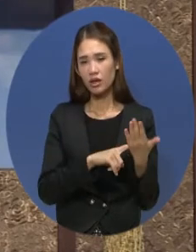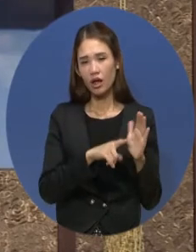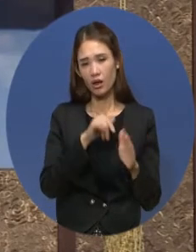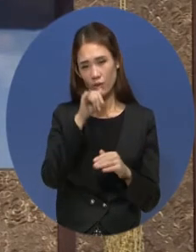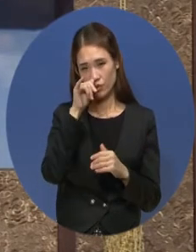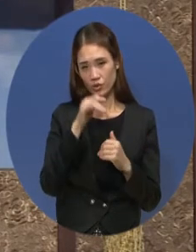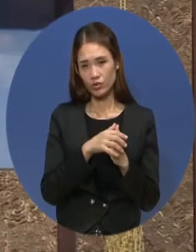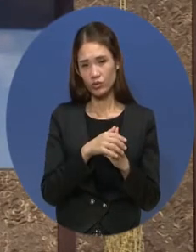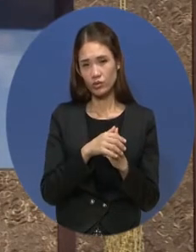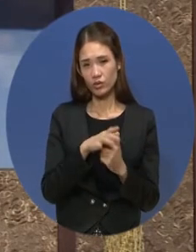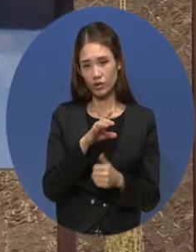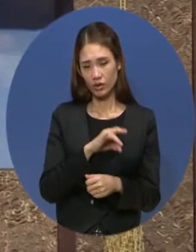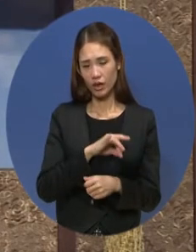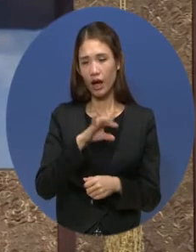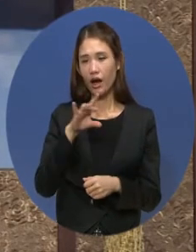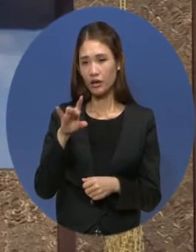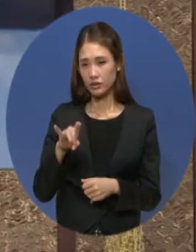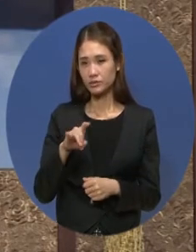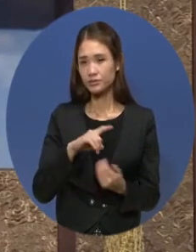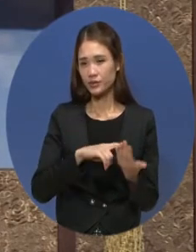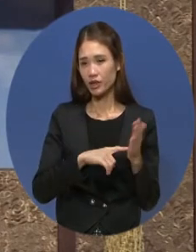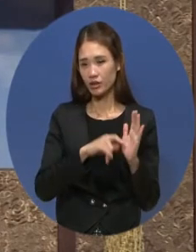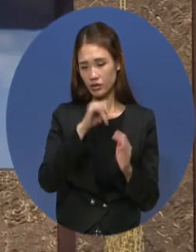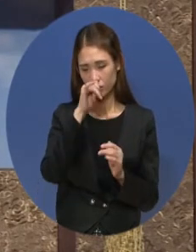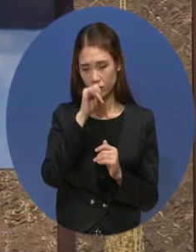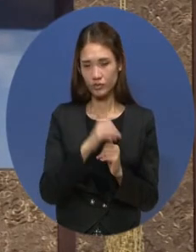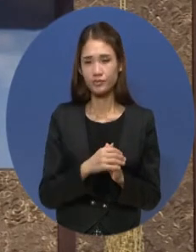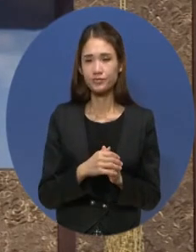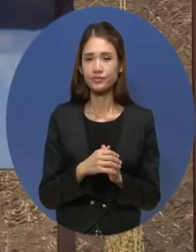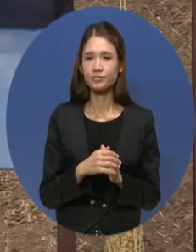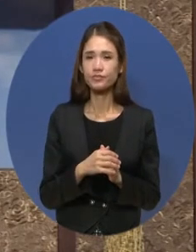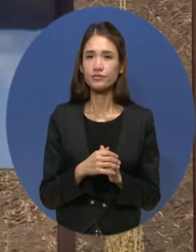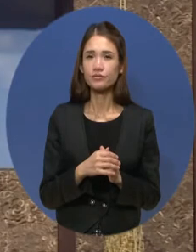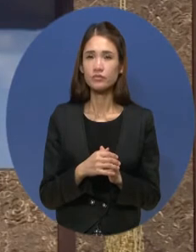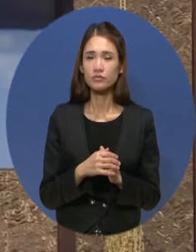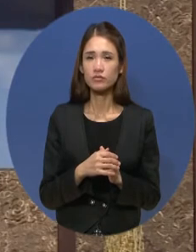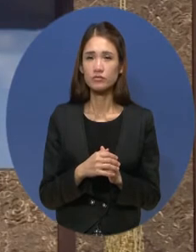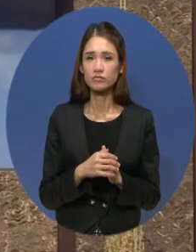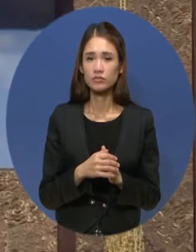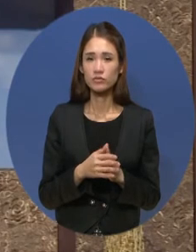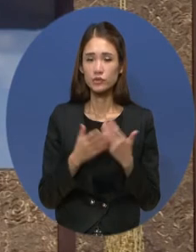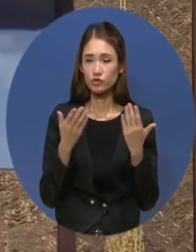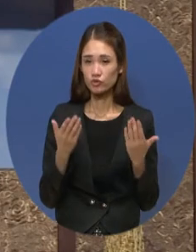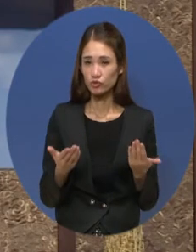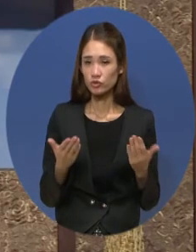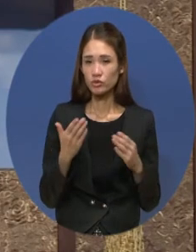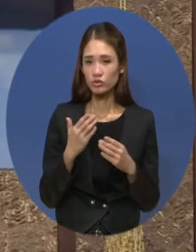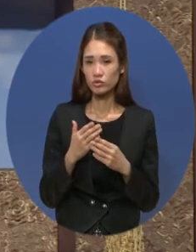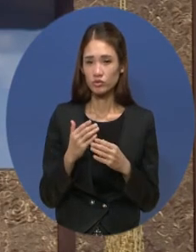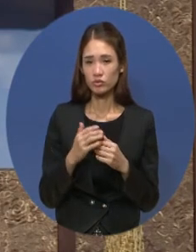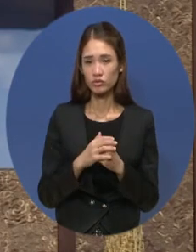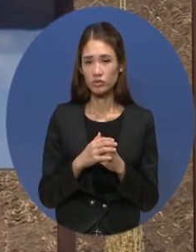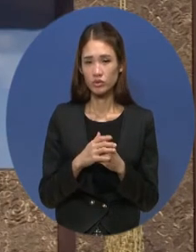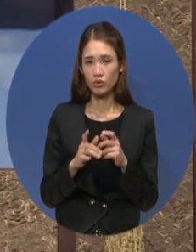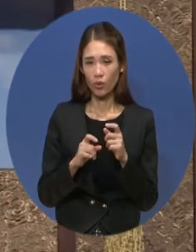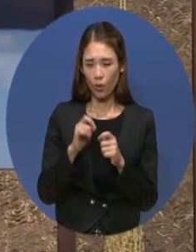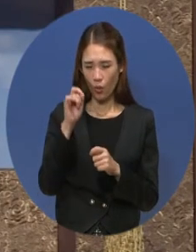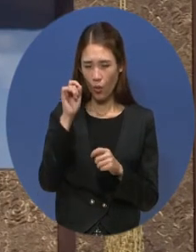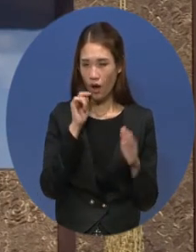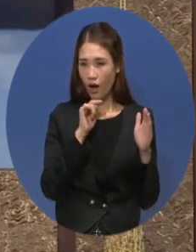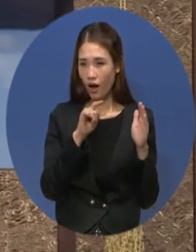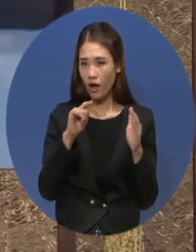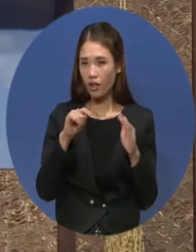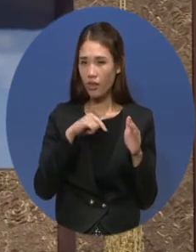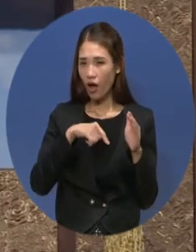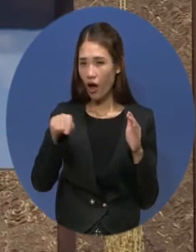분들도 있고 또 이제 간헐적으로 나타나시는 분들도 있는데 휴관 중에 자기가 못 나오니까 스트레스가